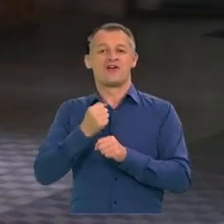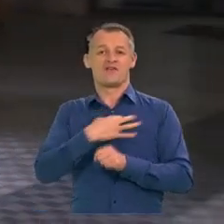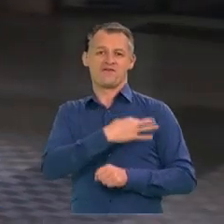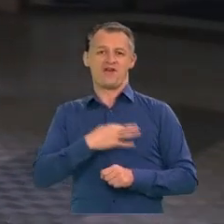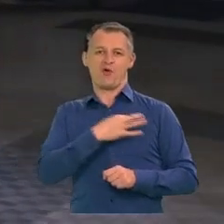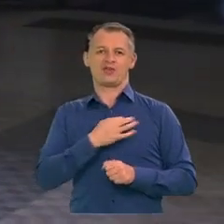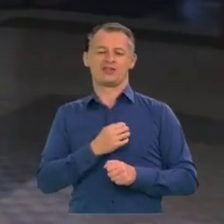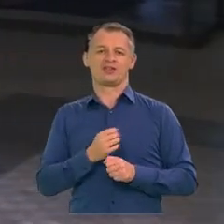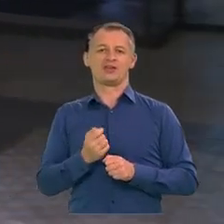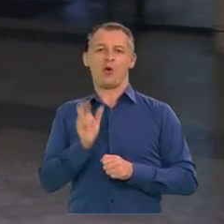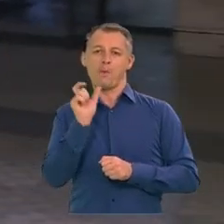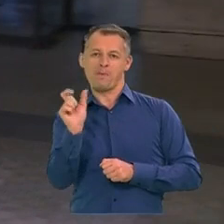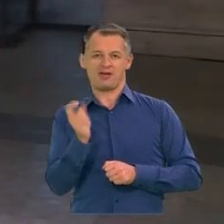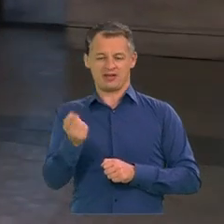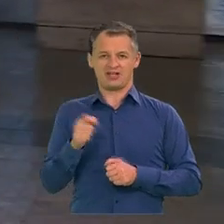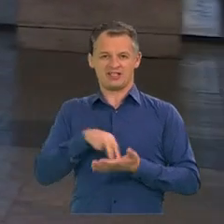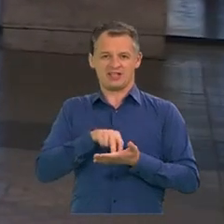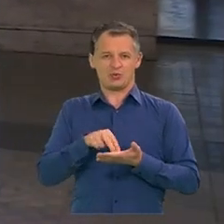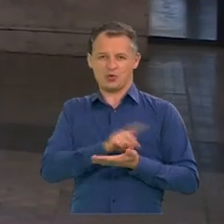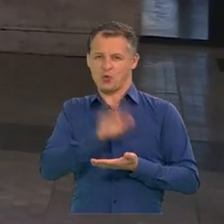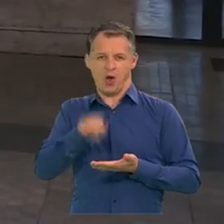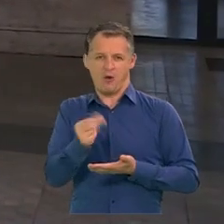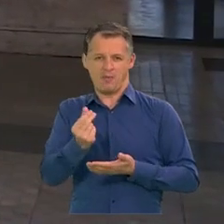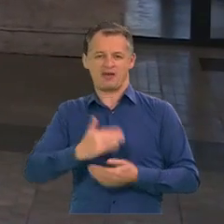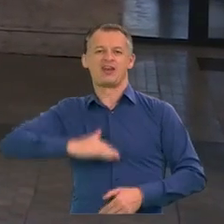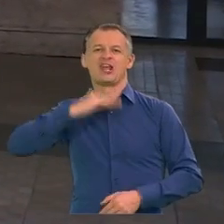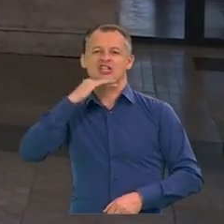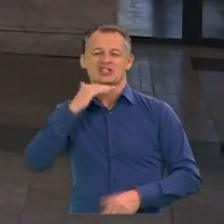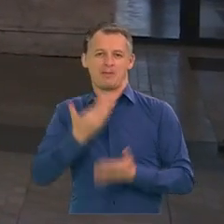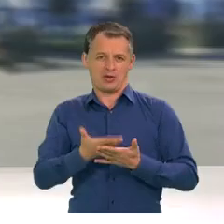nefericire, o treime dintre ei se tem că nu vor avea banii necesari.